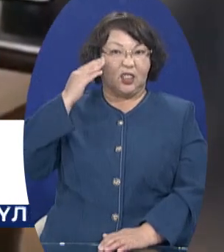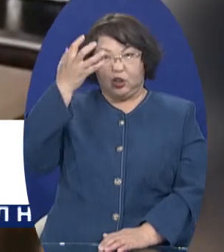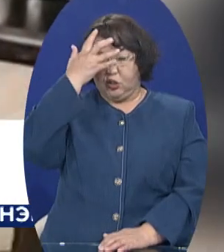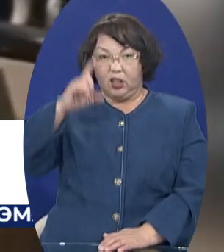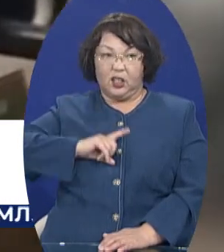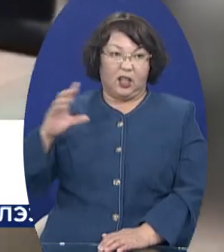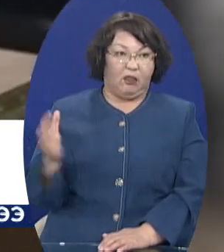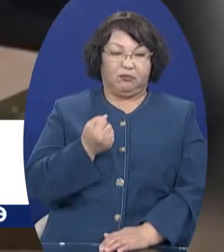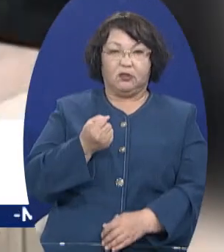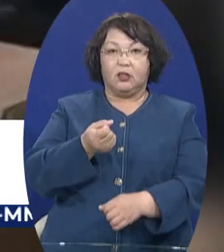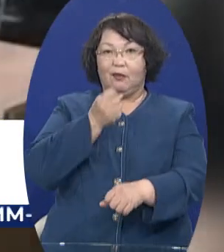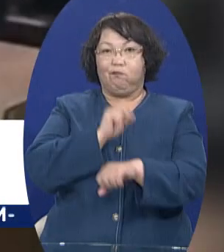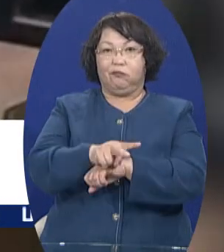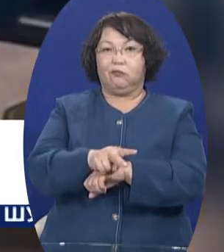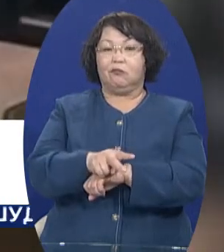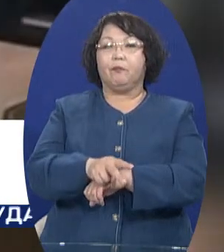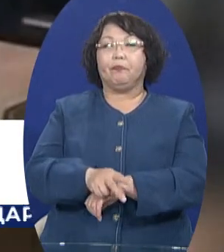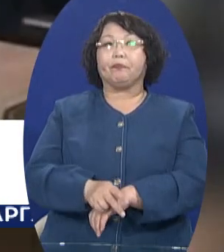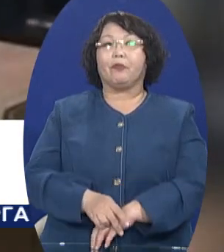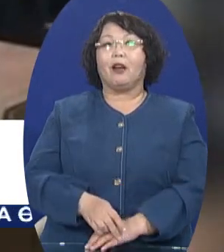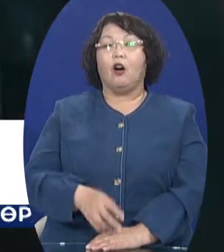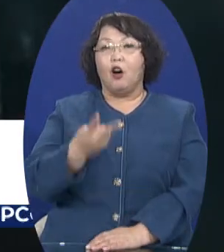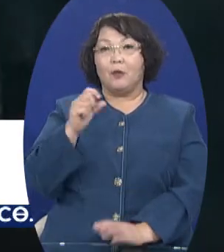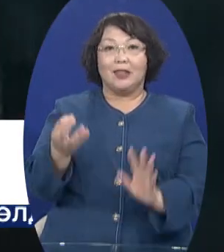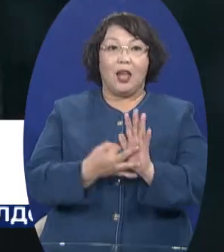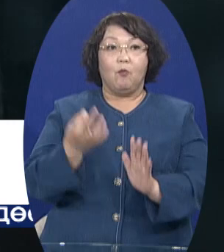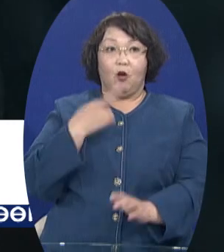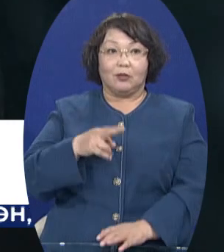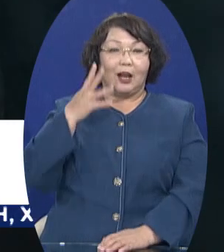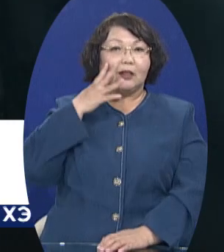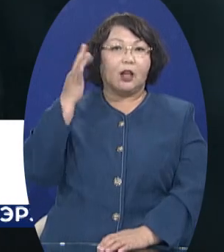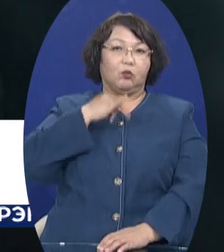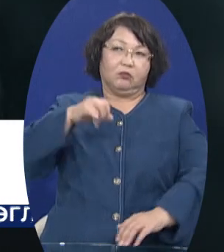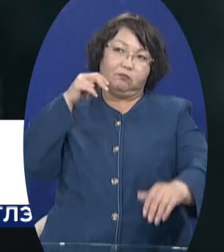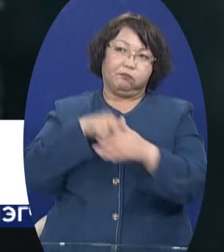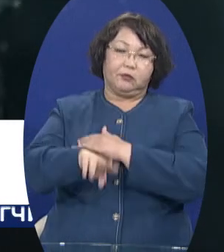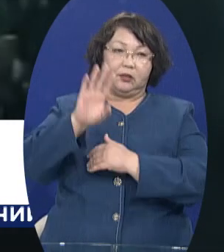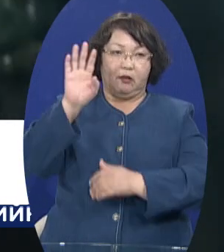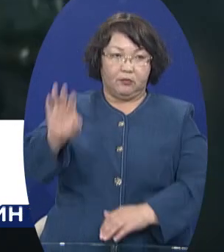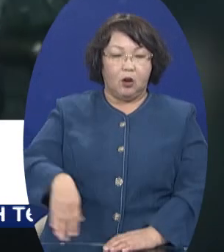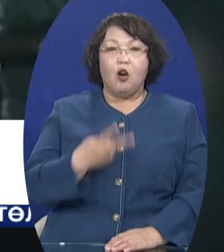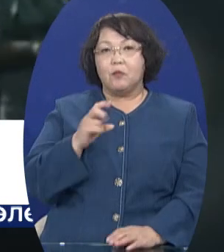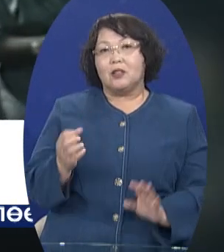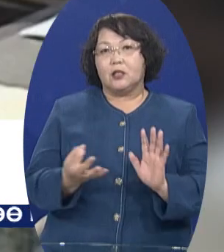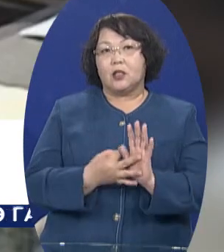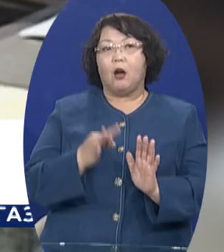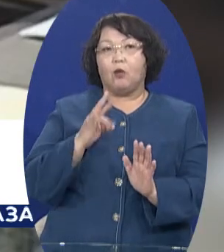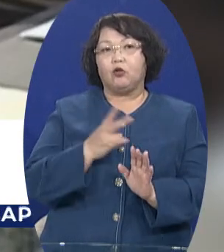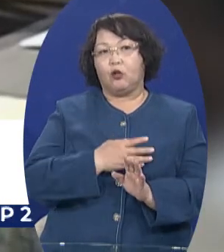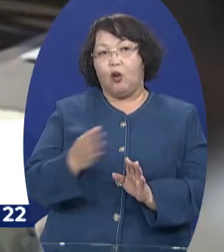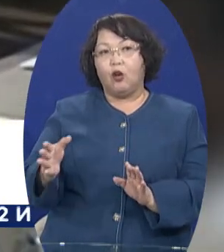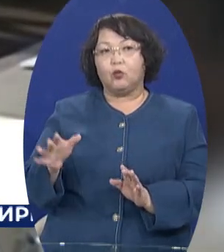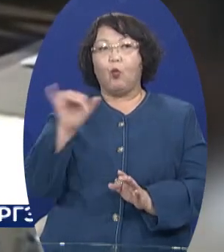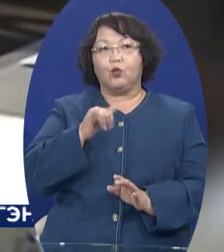түүнийг суудлаас нь түлхэн унахсан юм а. За үүний дараа 2008 онд эх орноос дөрөнгө гарсан. 2008 оноос хойш бол эх орондоо эргэж